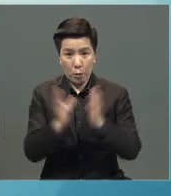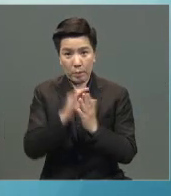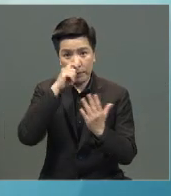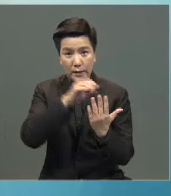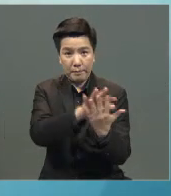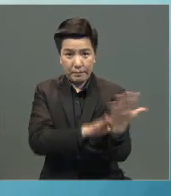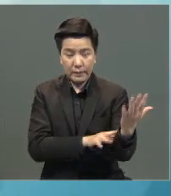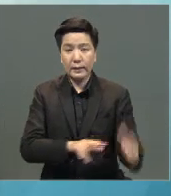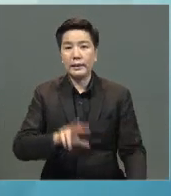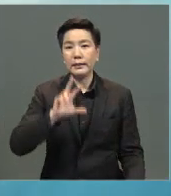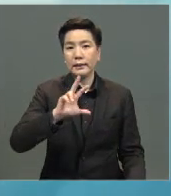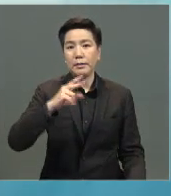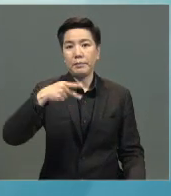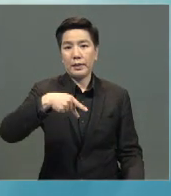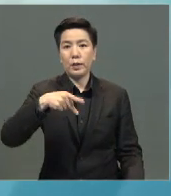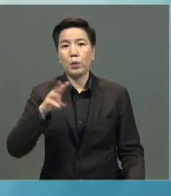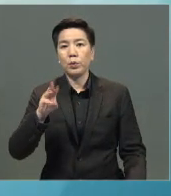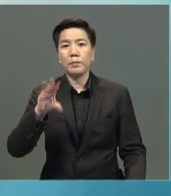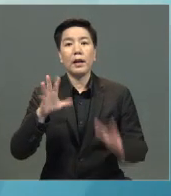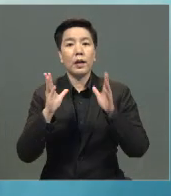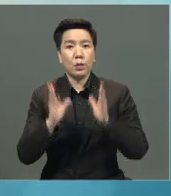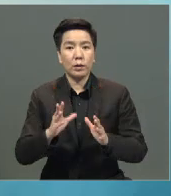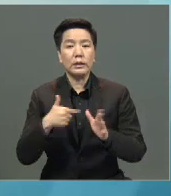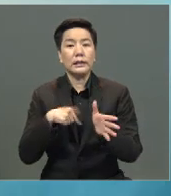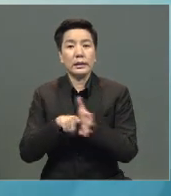รายทำให้ยอดผู้ป่วยยืนยันสะสมวันนี้อยู่ที่3000 65